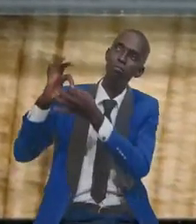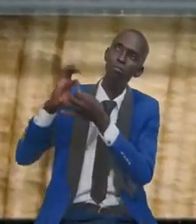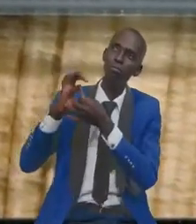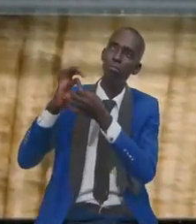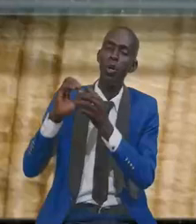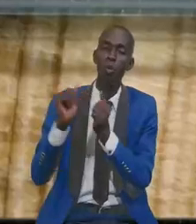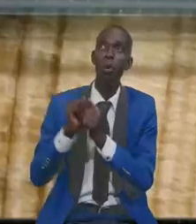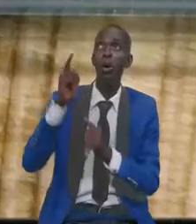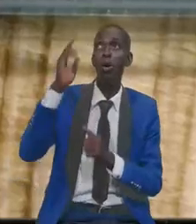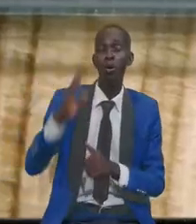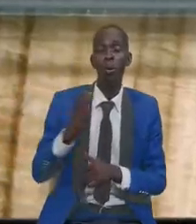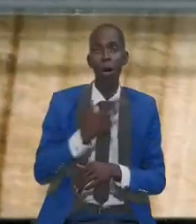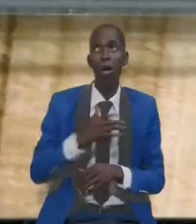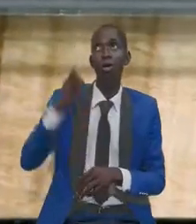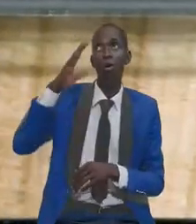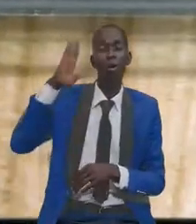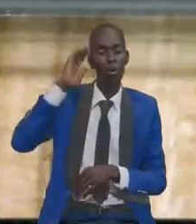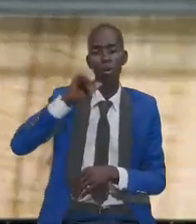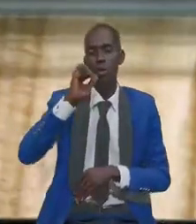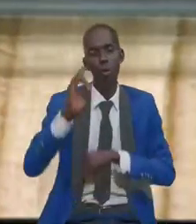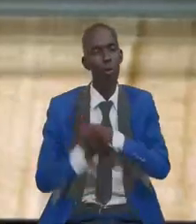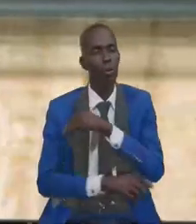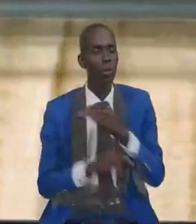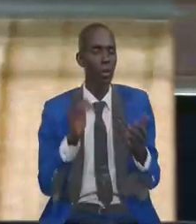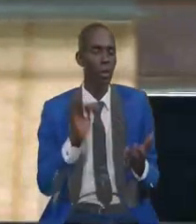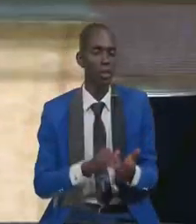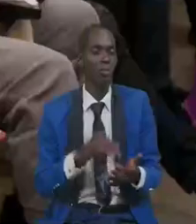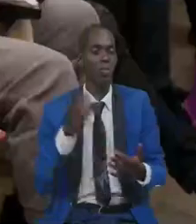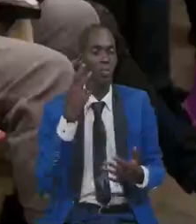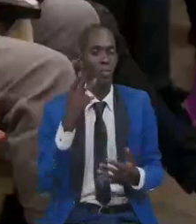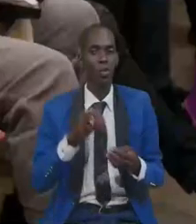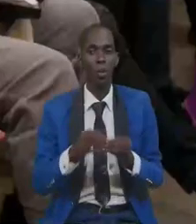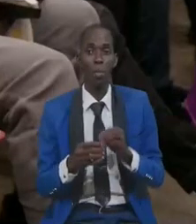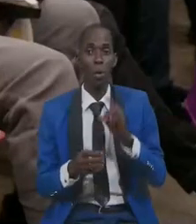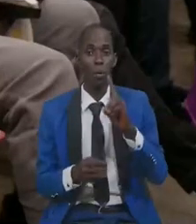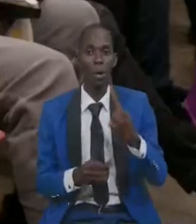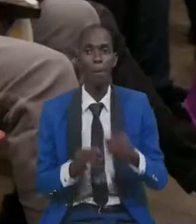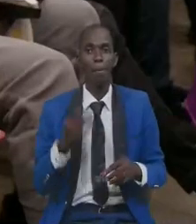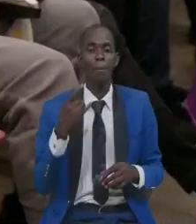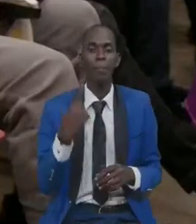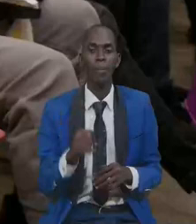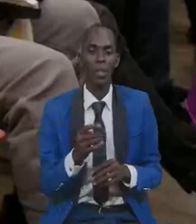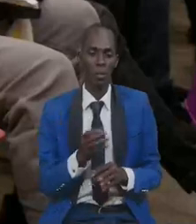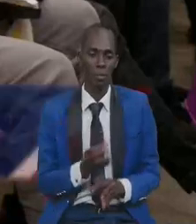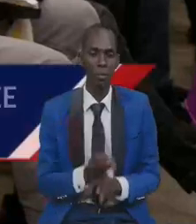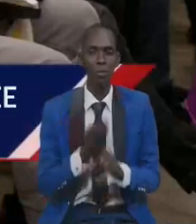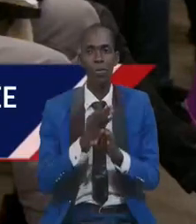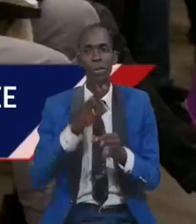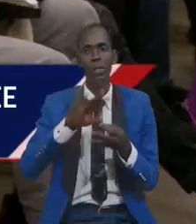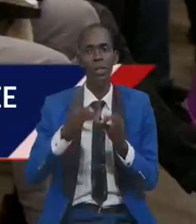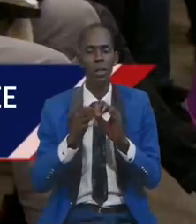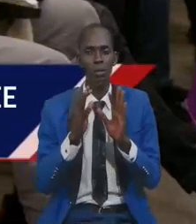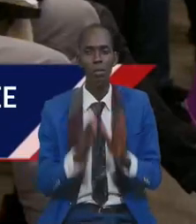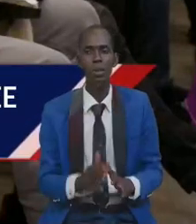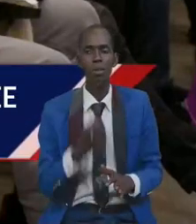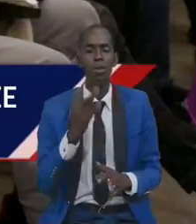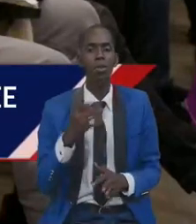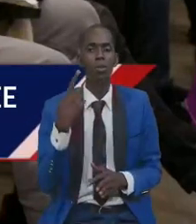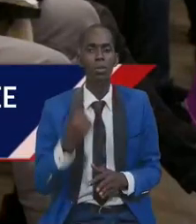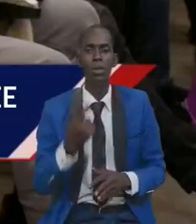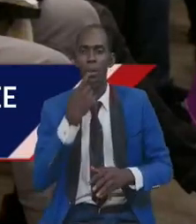ne descende pas sur lui. Regardez la section 1. La section 1, c'est l'interprète fidèle du